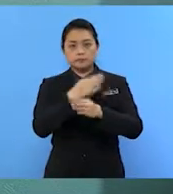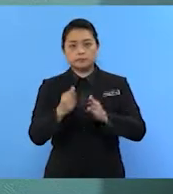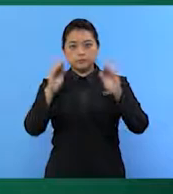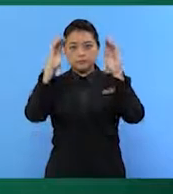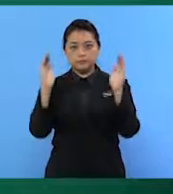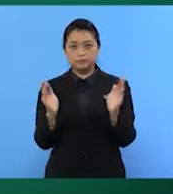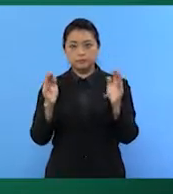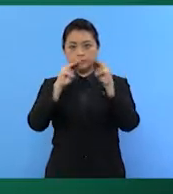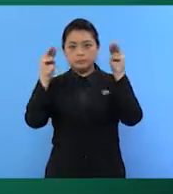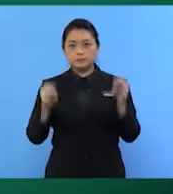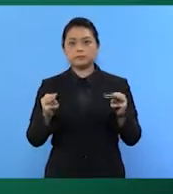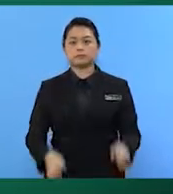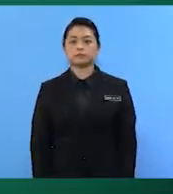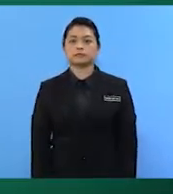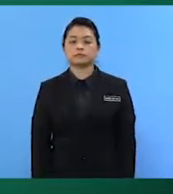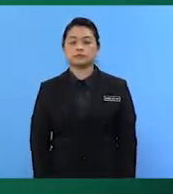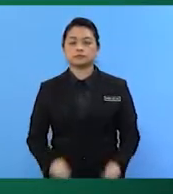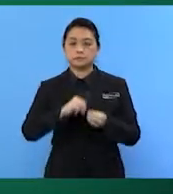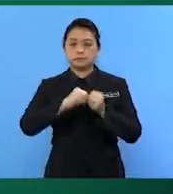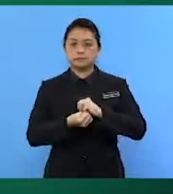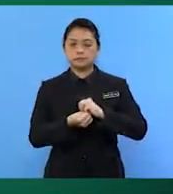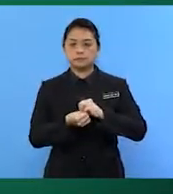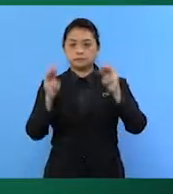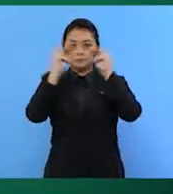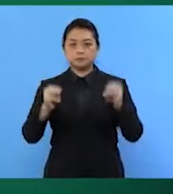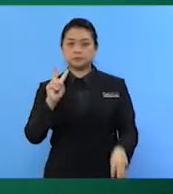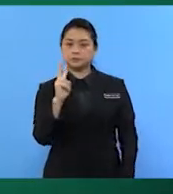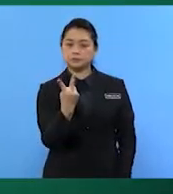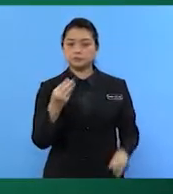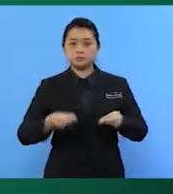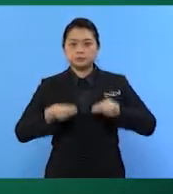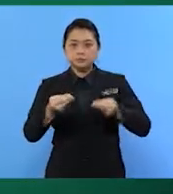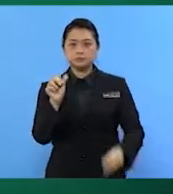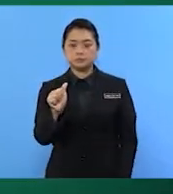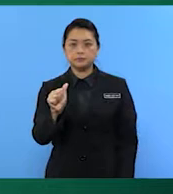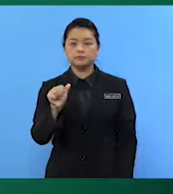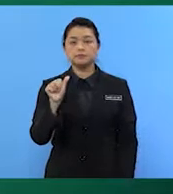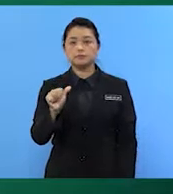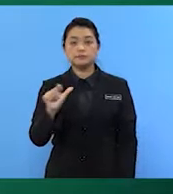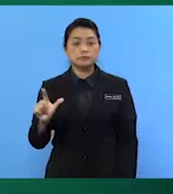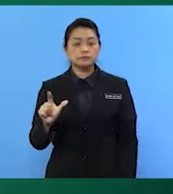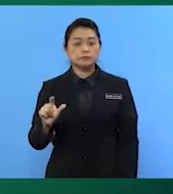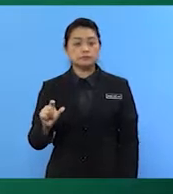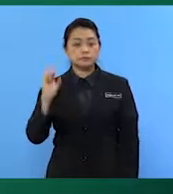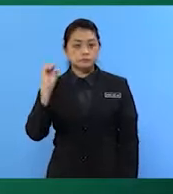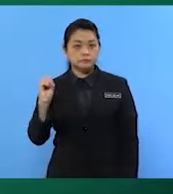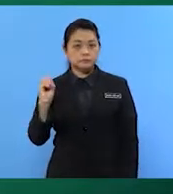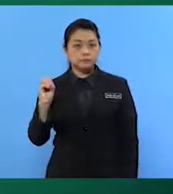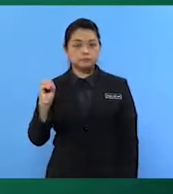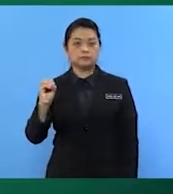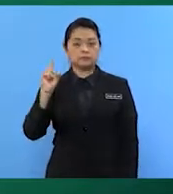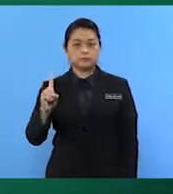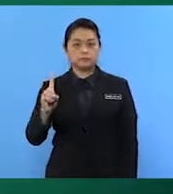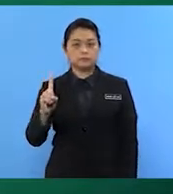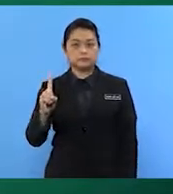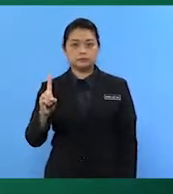matriks. Maka, matriks songsang bagi A ialah sifar